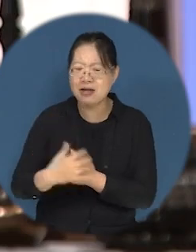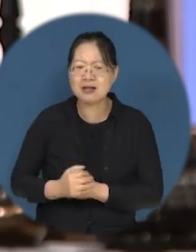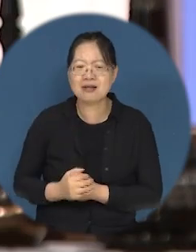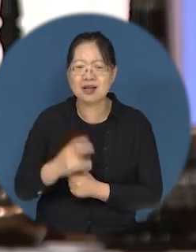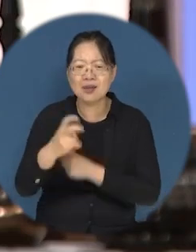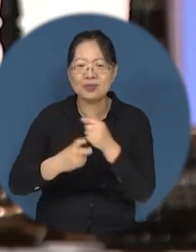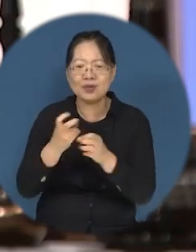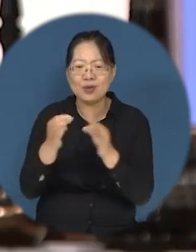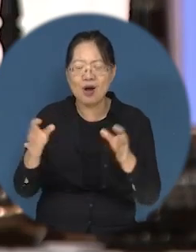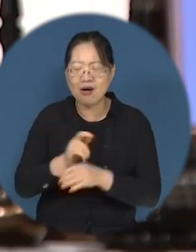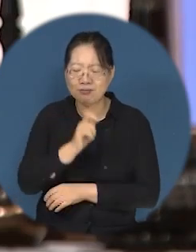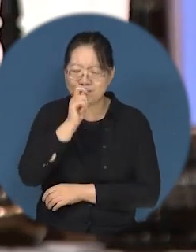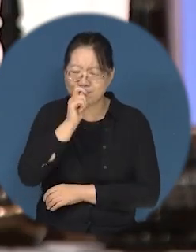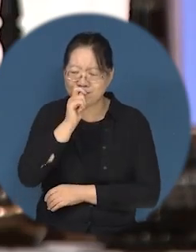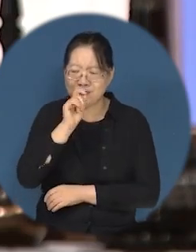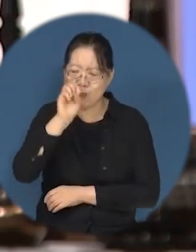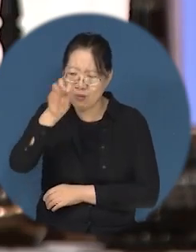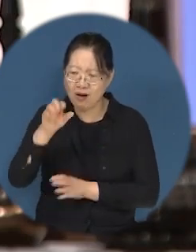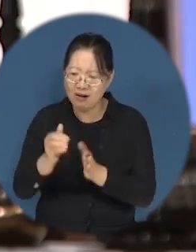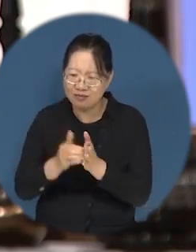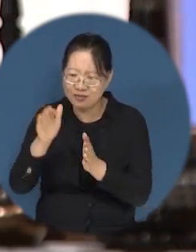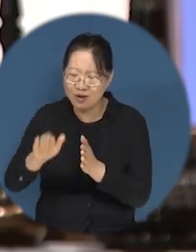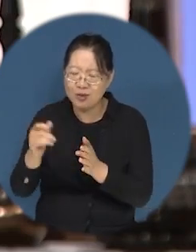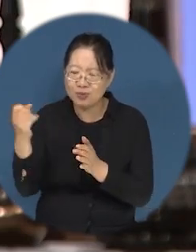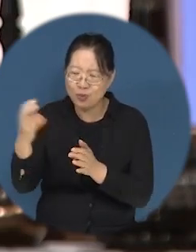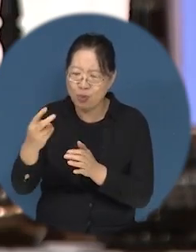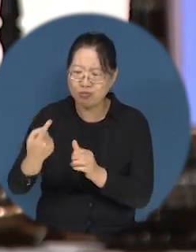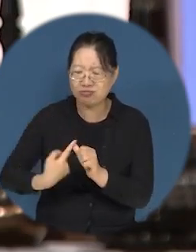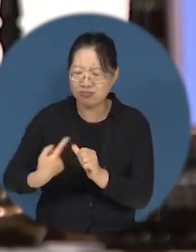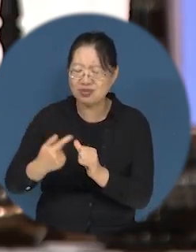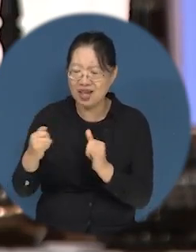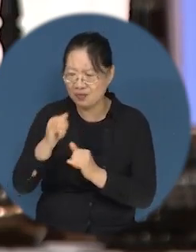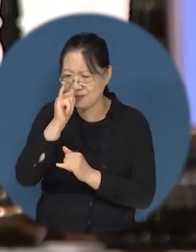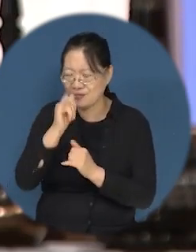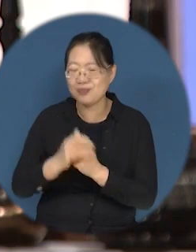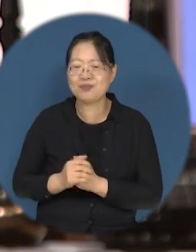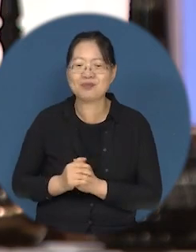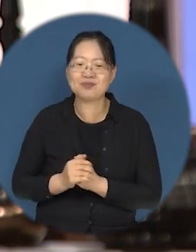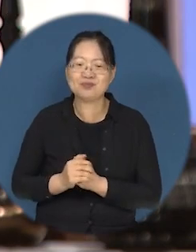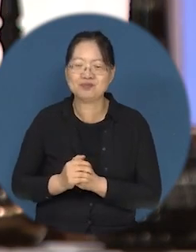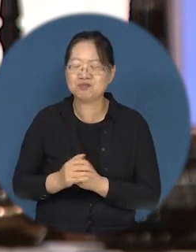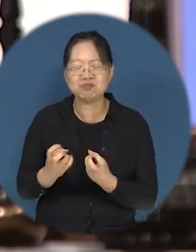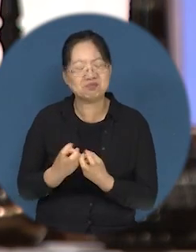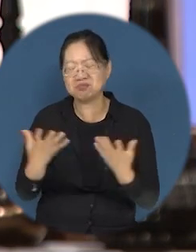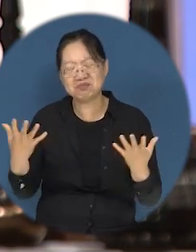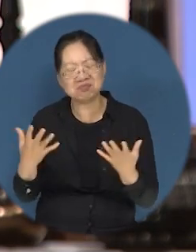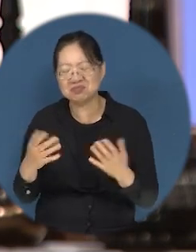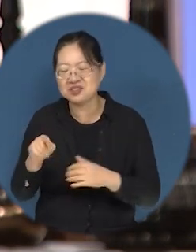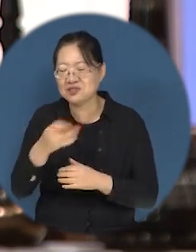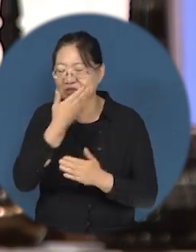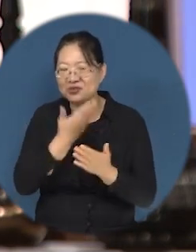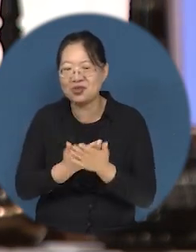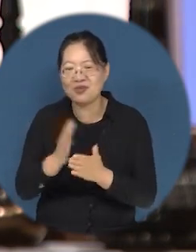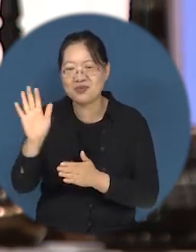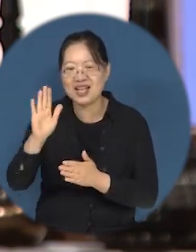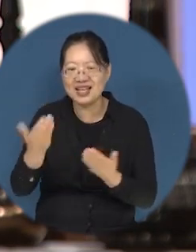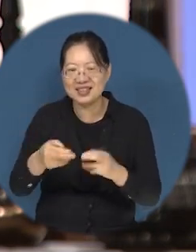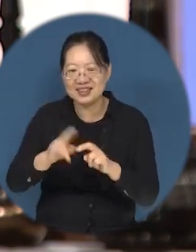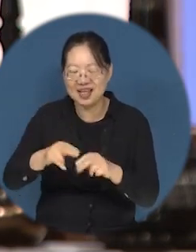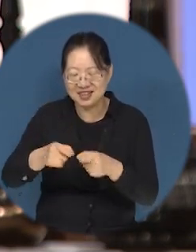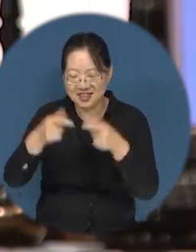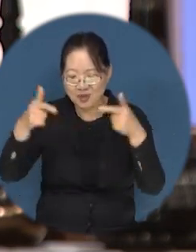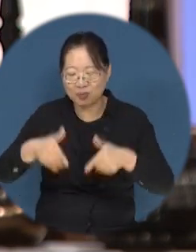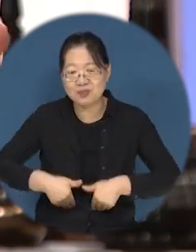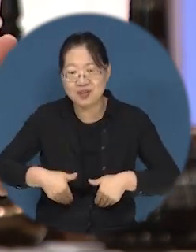그 20년 동안 가만히 있다가 얘기를 한 건데 그걸 또 이제 그렇게 보시는 분들도 계시더라고요. 근데 그러거나 말거나 그게 중요한 게 아니라 이제 일자리를 빨리